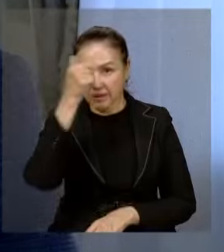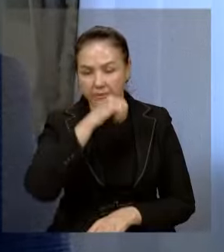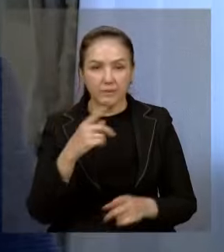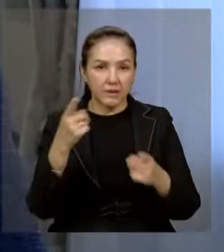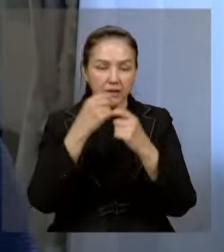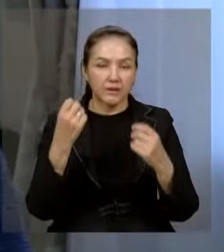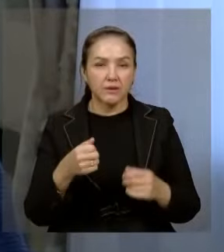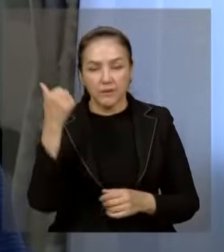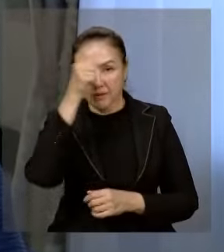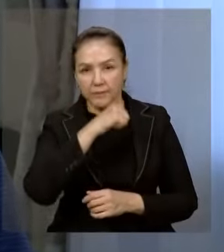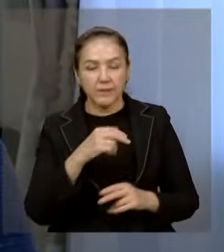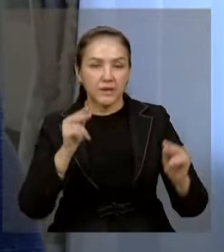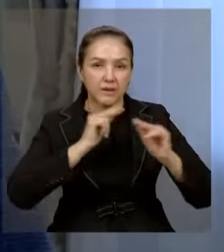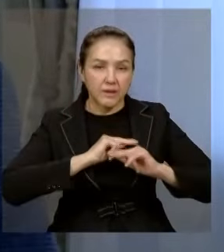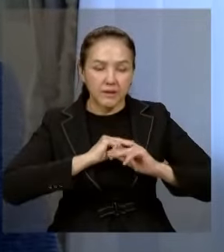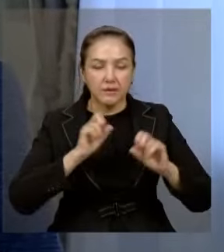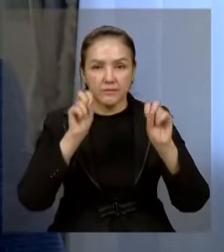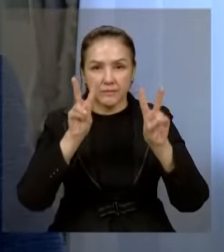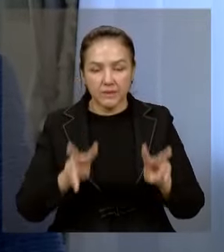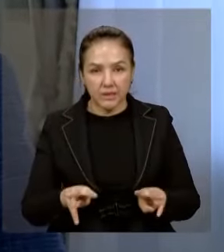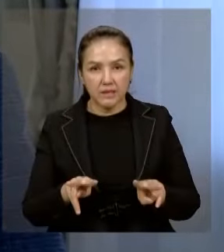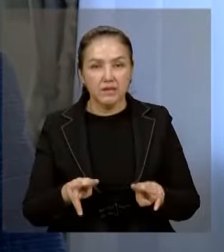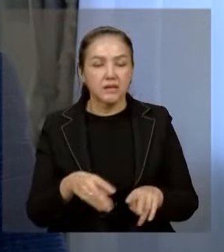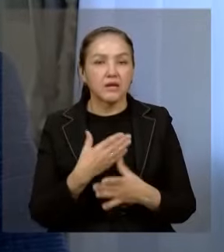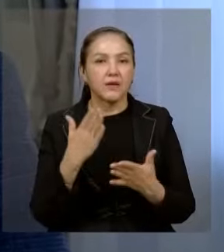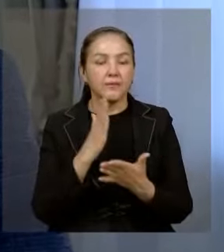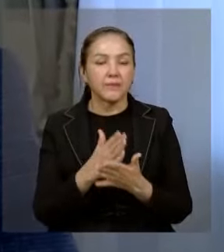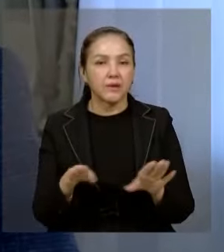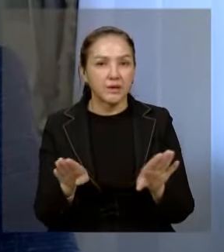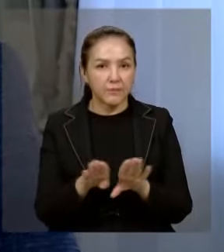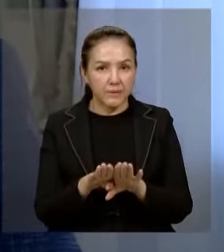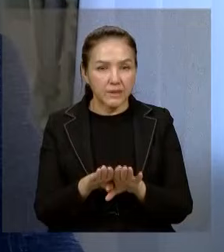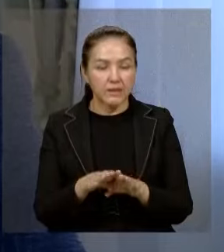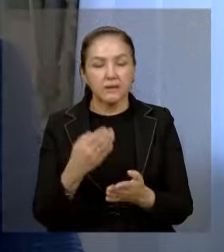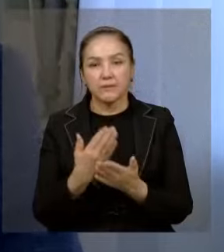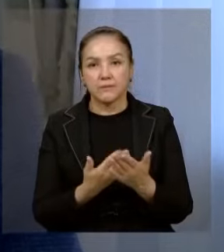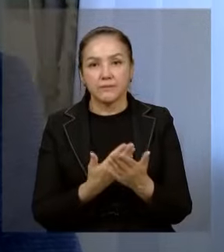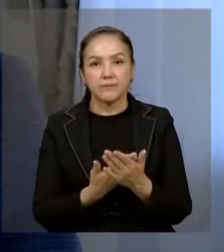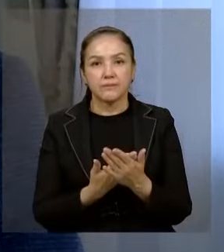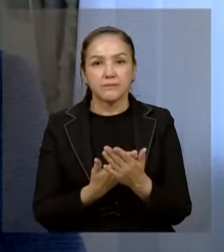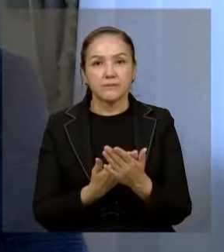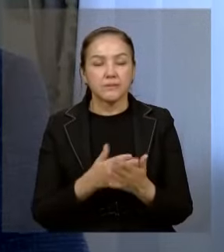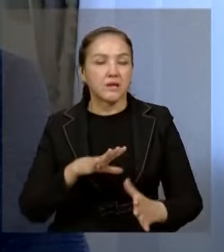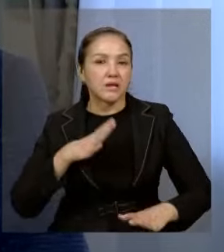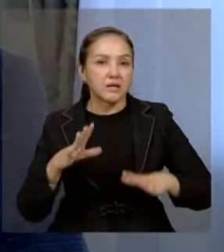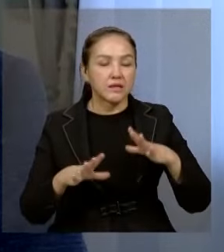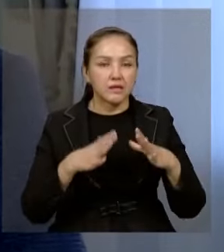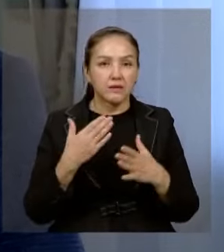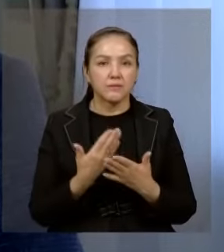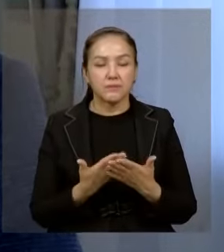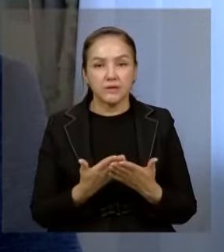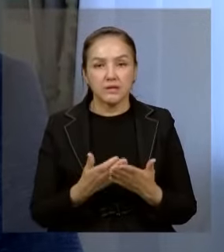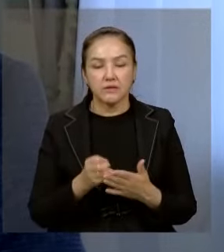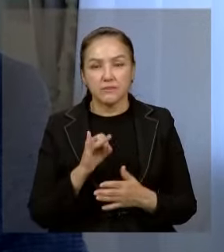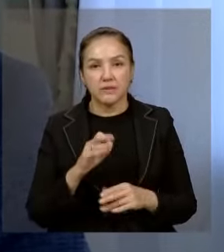объявлен годом рабочих специальностей это является таким примером подготовки именно